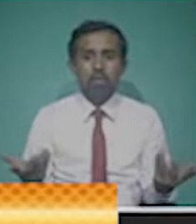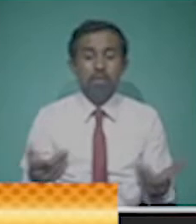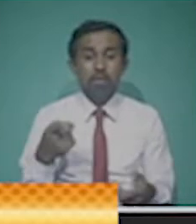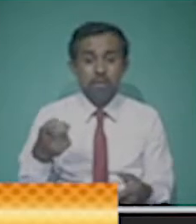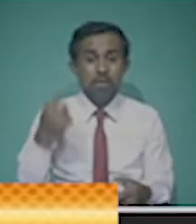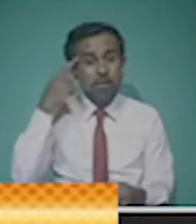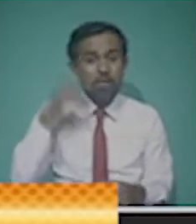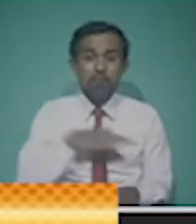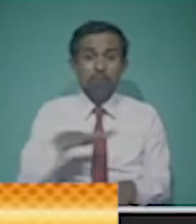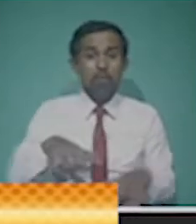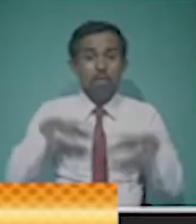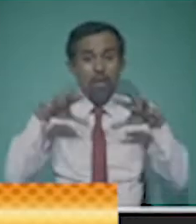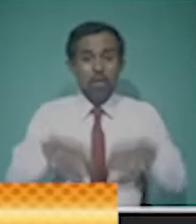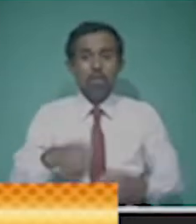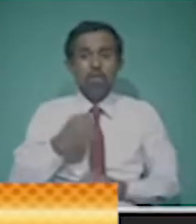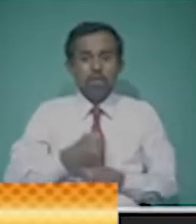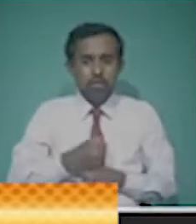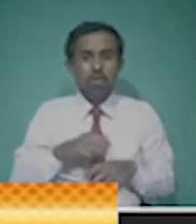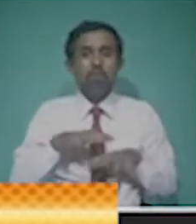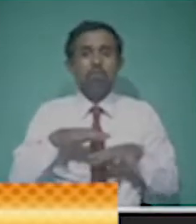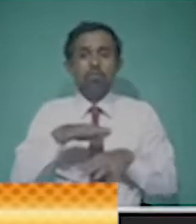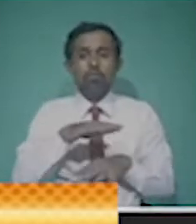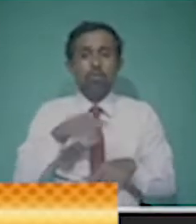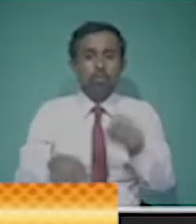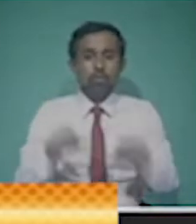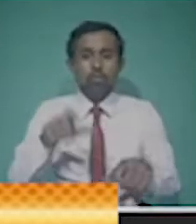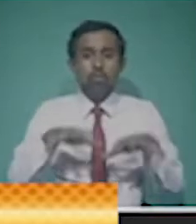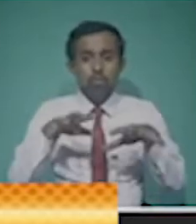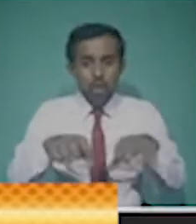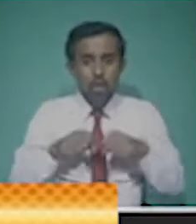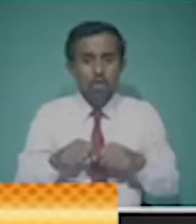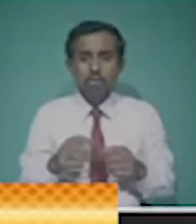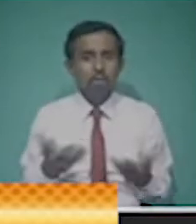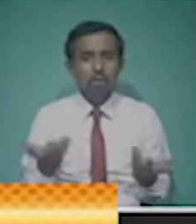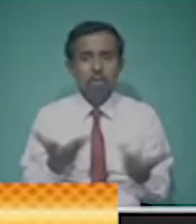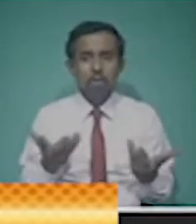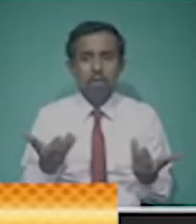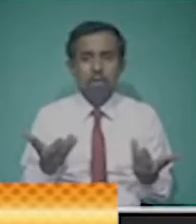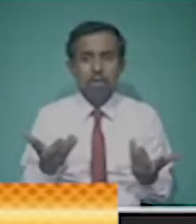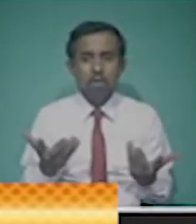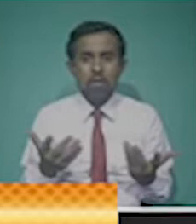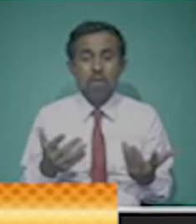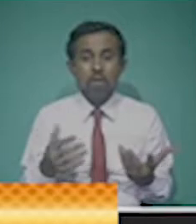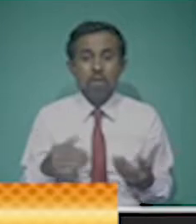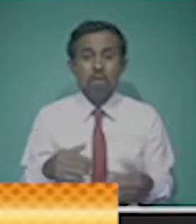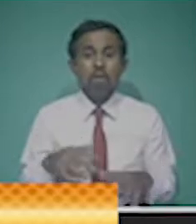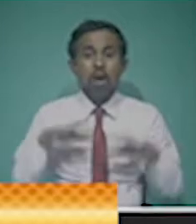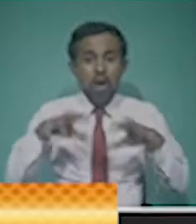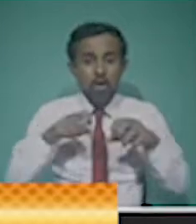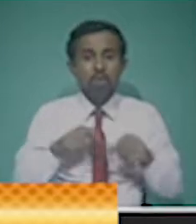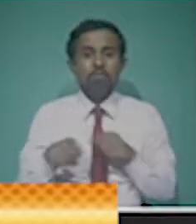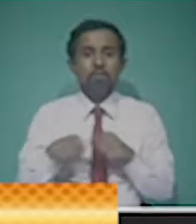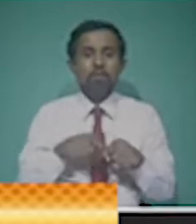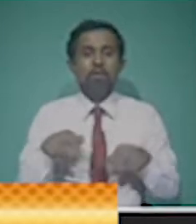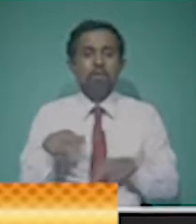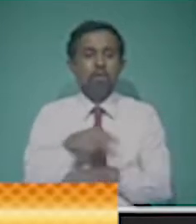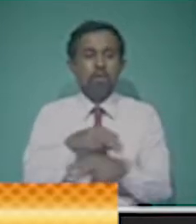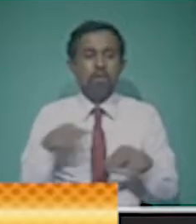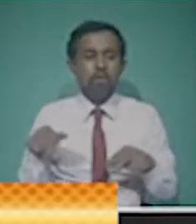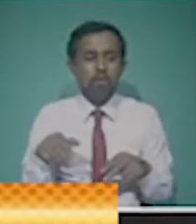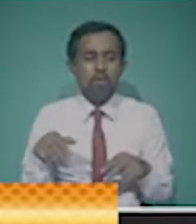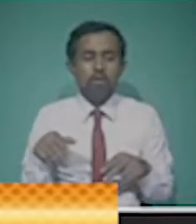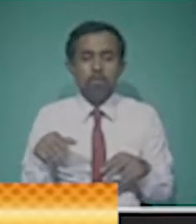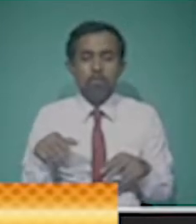கீழா பூமியை ரஜே பூமியை ஜனதாக பூமியை இது ஐதிகாரம் நவை எகலங்க எகலங்கு பத்திரை நமக்கு ஐதிகாரம் இந்திய சசிரனவா மேக